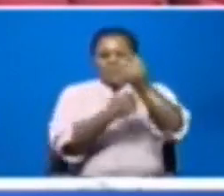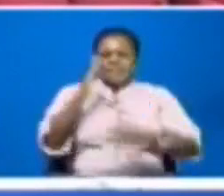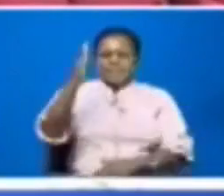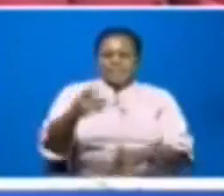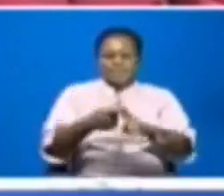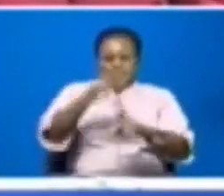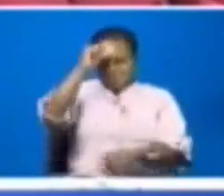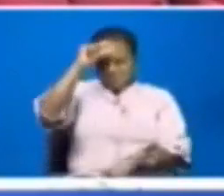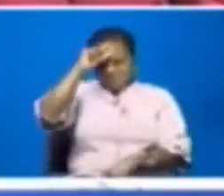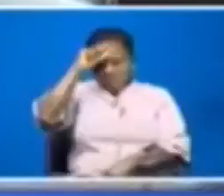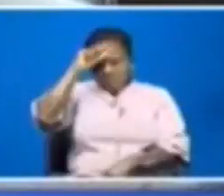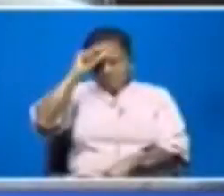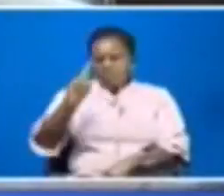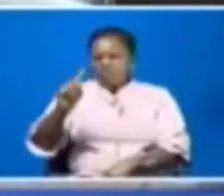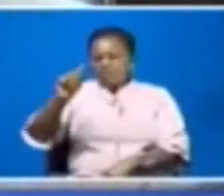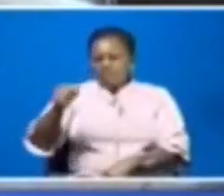serikali. Wanafunzi